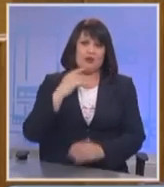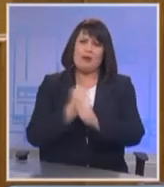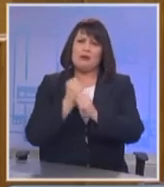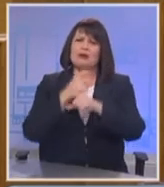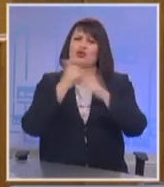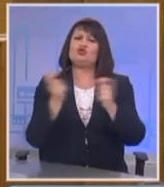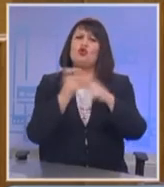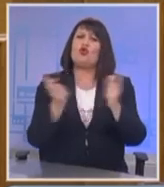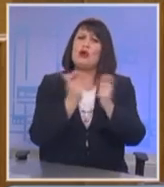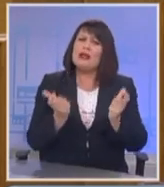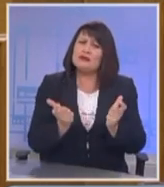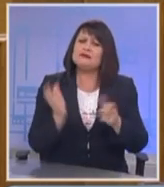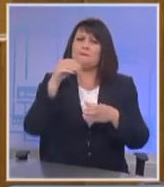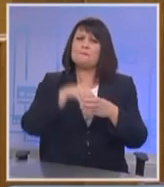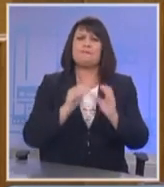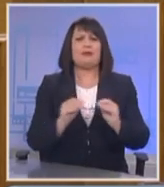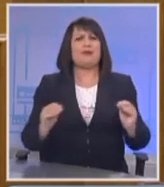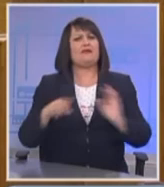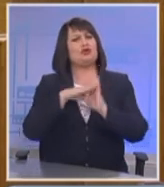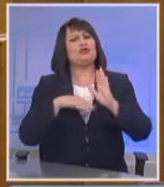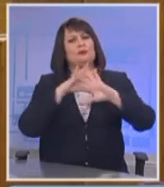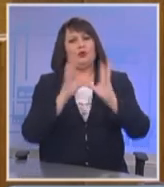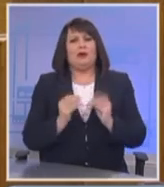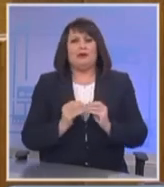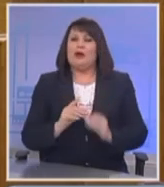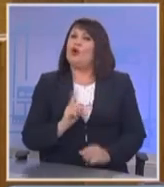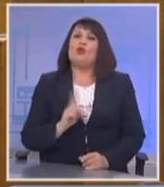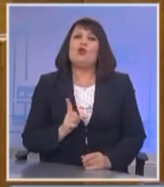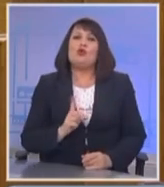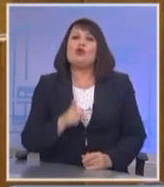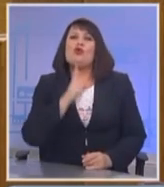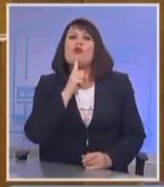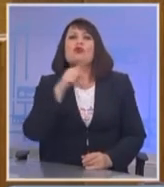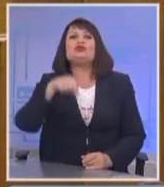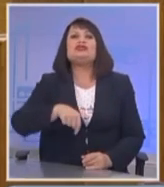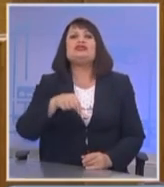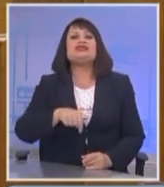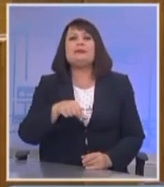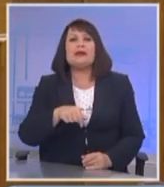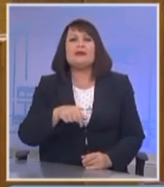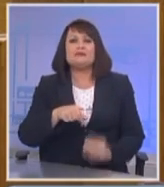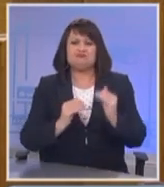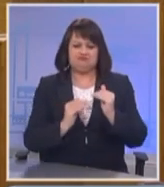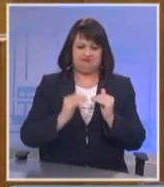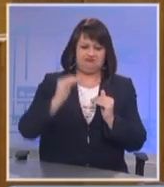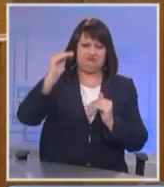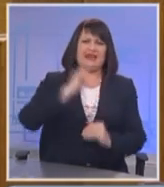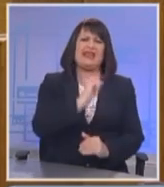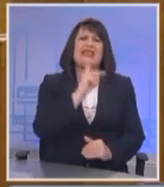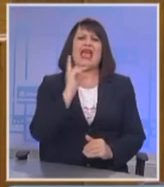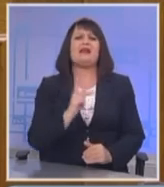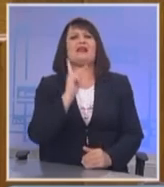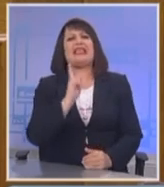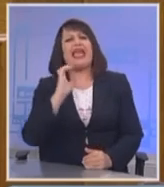σχολές που θα είναι ενταγμένες στο εκπαιδευτικό σύστημα. Όχι σαν τα σημερινά αδιαβάθμιτα, η ΕΚ, ΚΕΚ